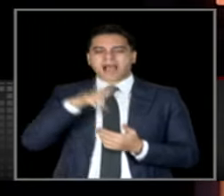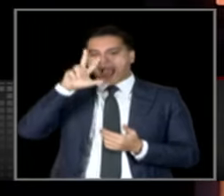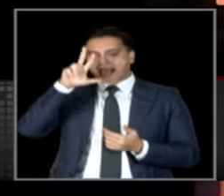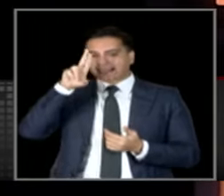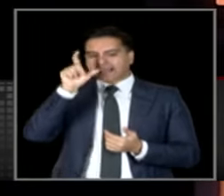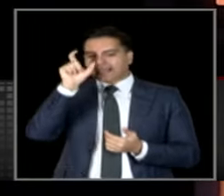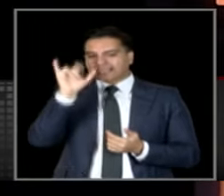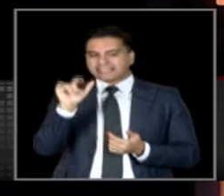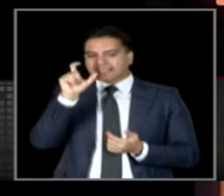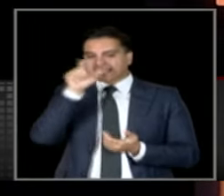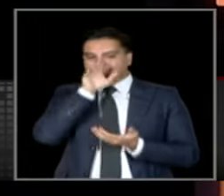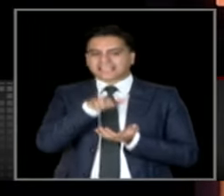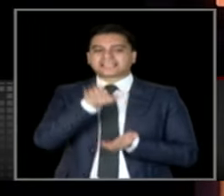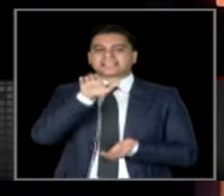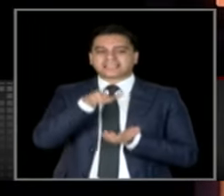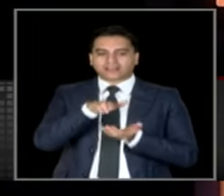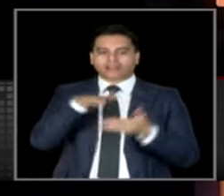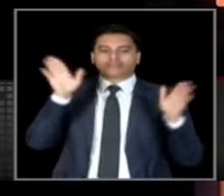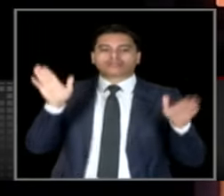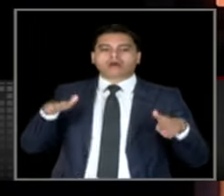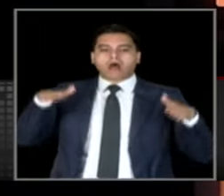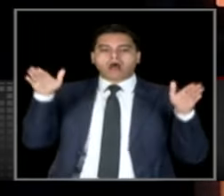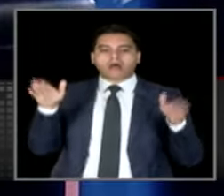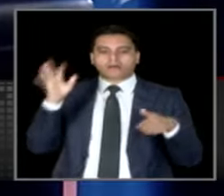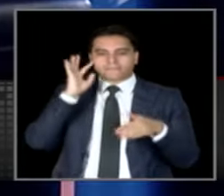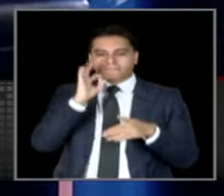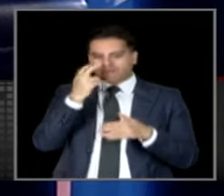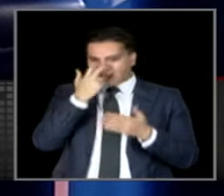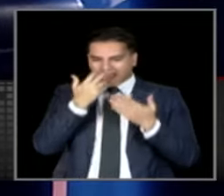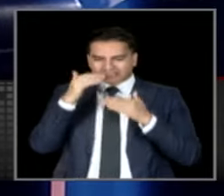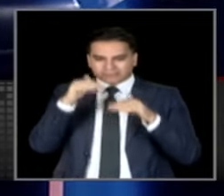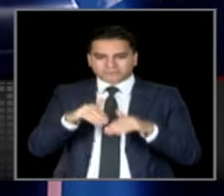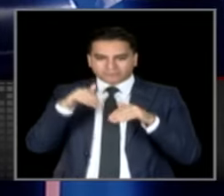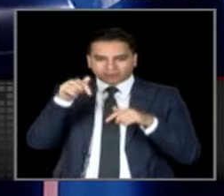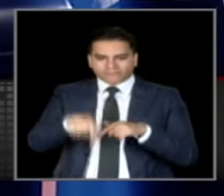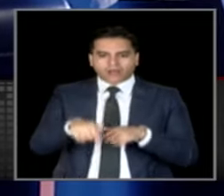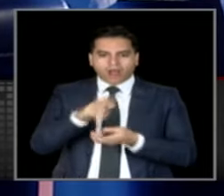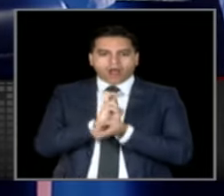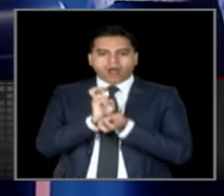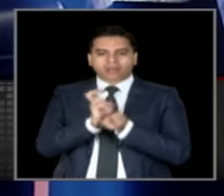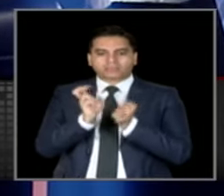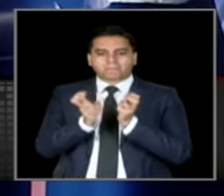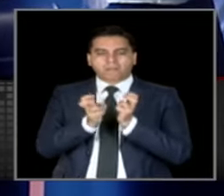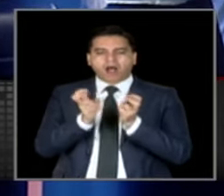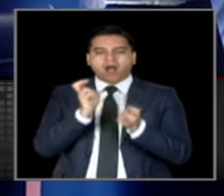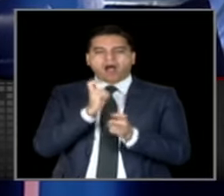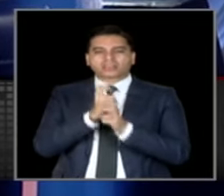عام 2021، فما هي؟ The Flying Dragon.